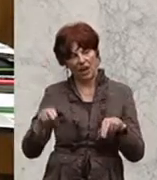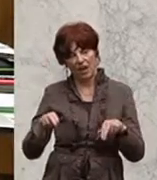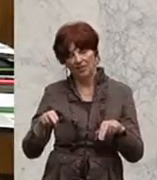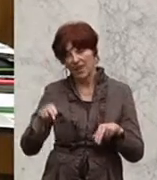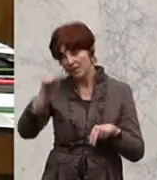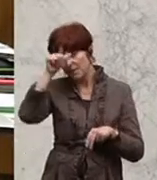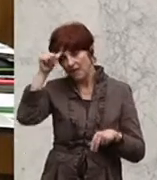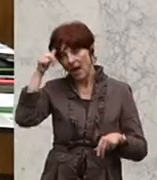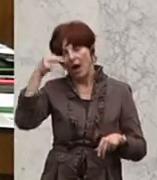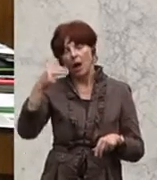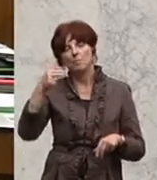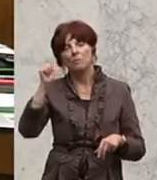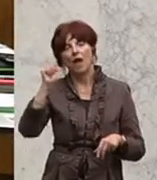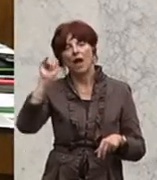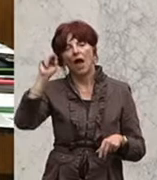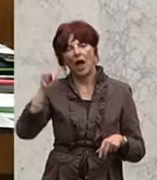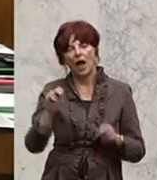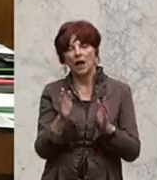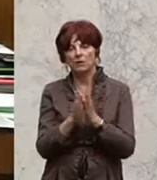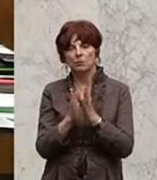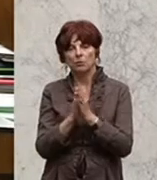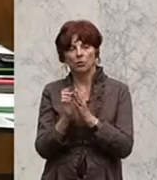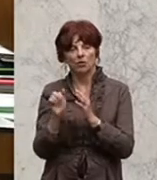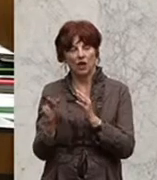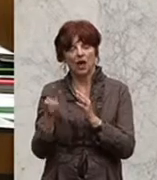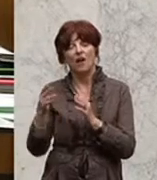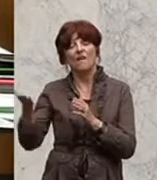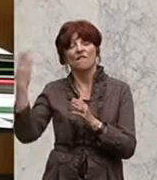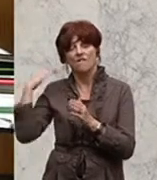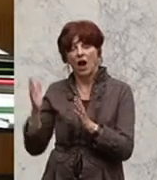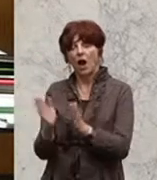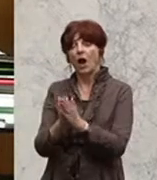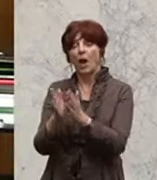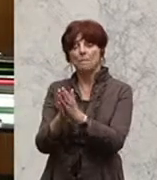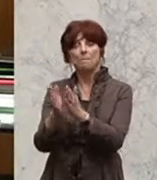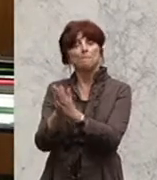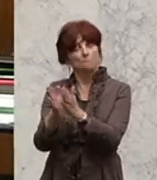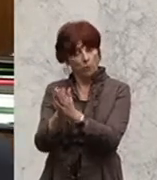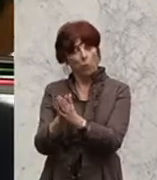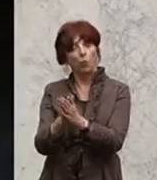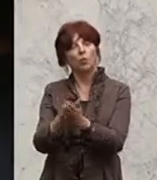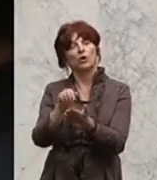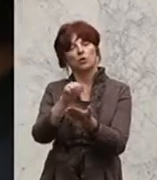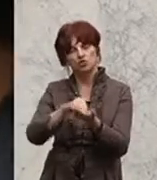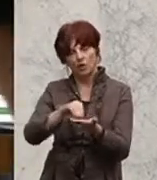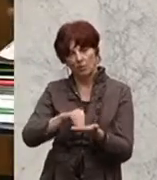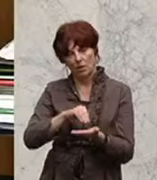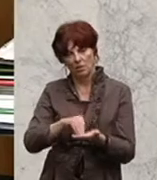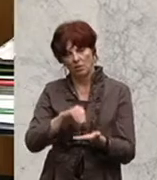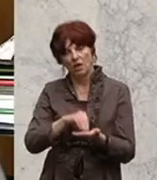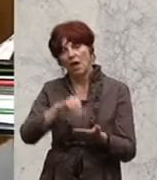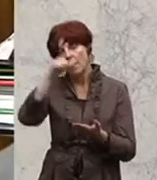der heißt Heimbuchner, hat vor kurzem ein Buch herausgegeben mit dem Titel Mut zur Wahrheit. Und sehr verehrte Damen und